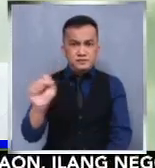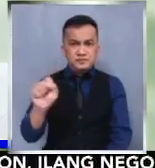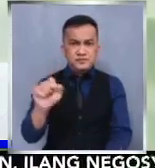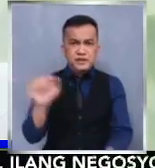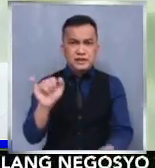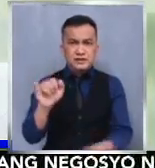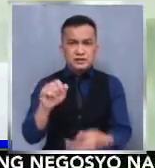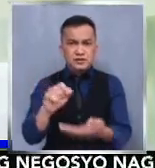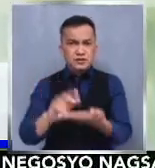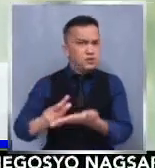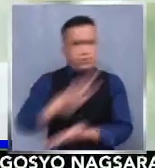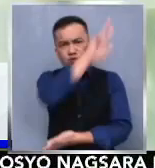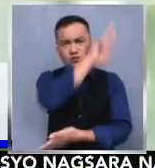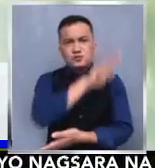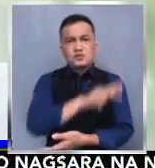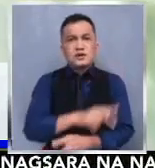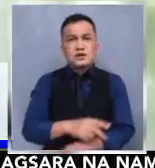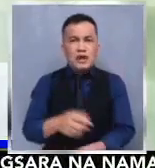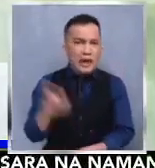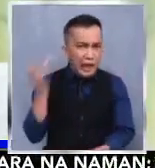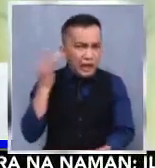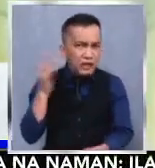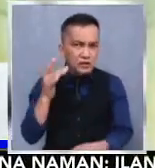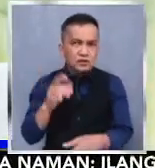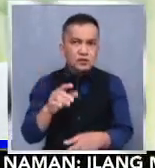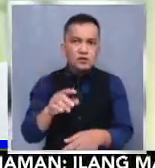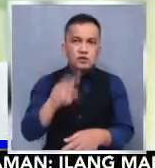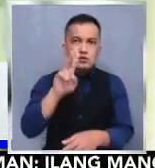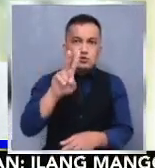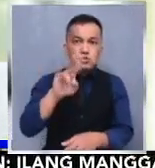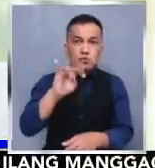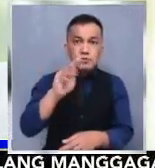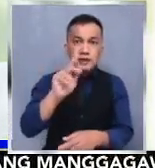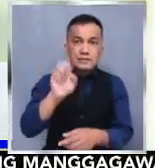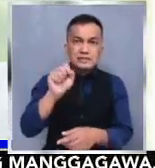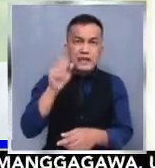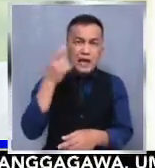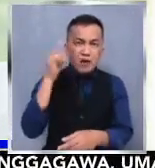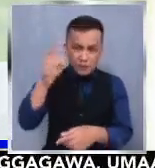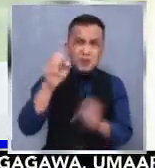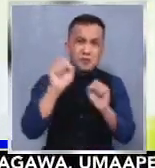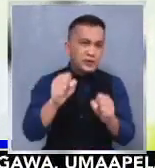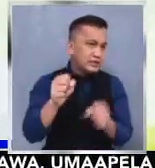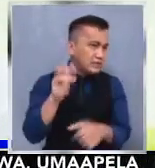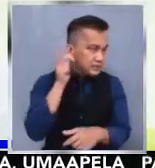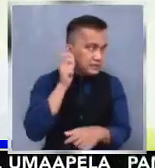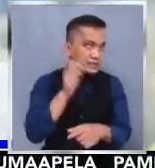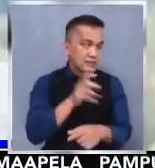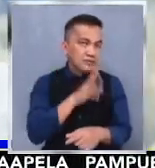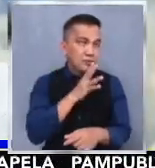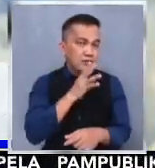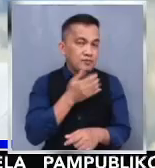nito, maririnig mo ito ng 2 miles away. Kasing lakas ng boses ng misis mo. Biro lang.